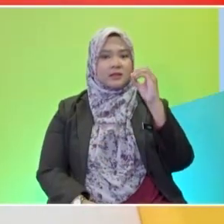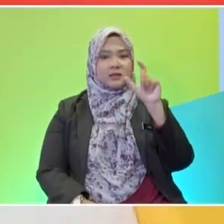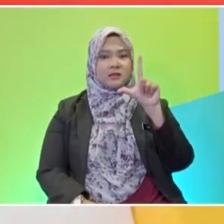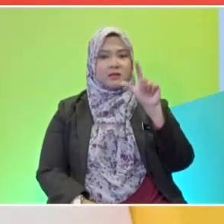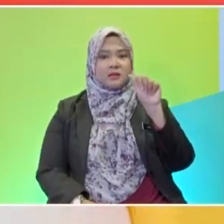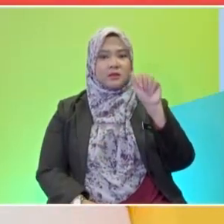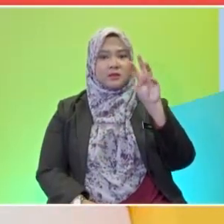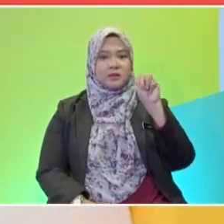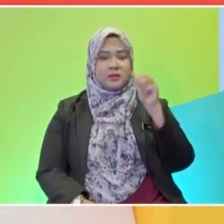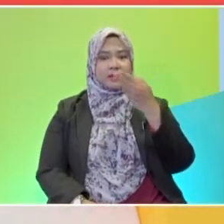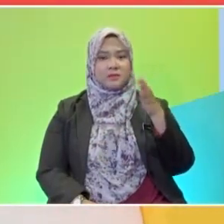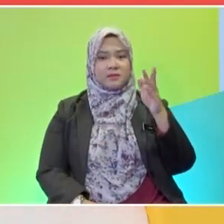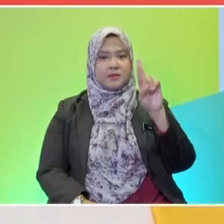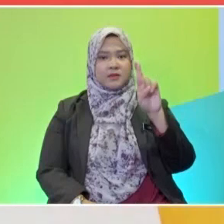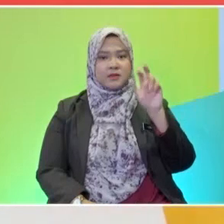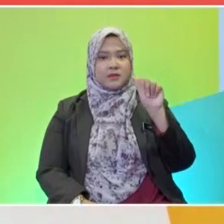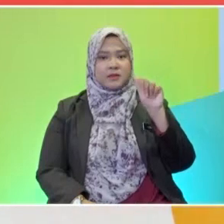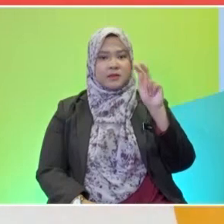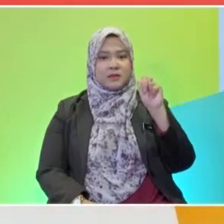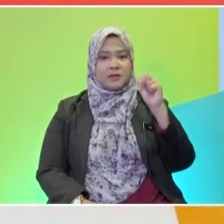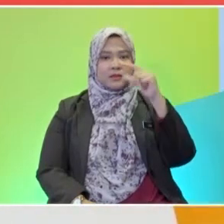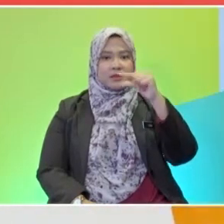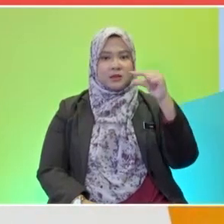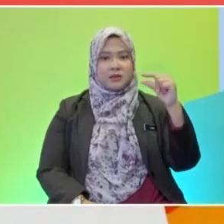biasanya dibuat dari pasembuhannya